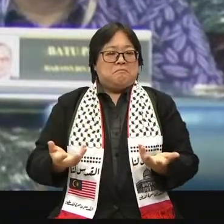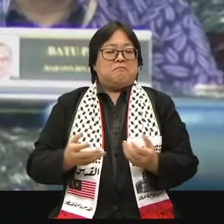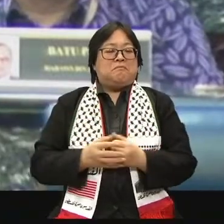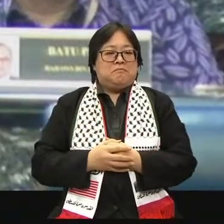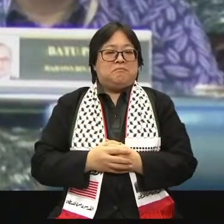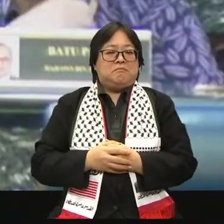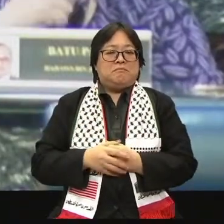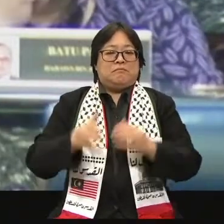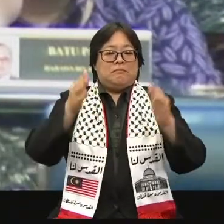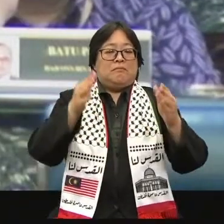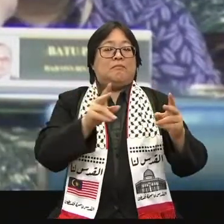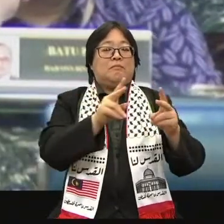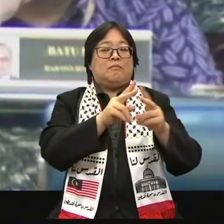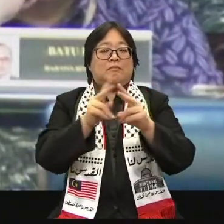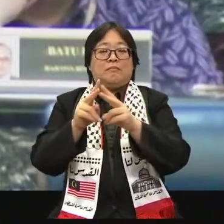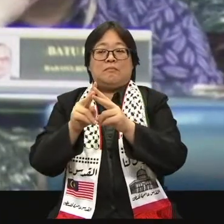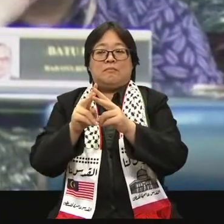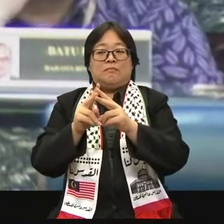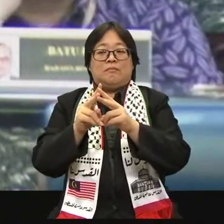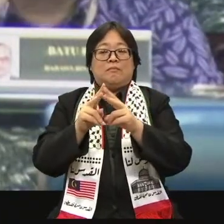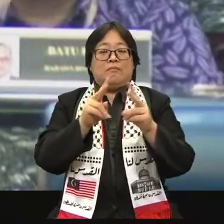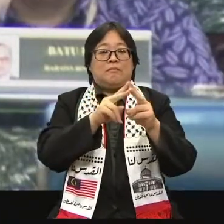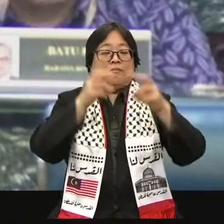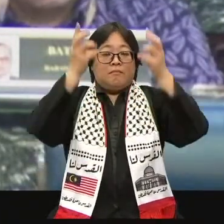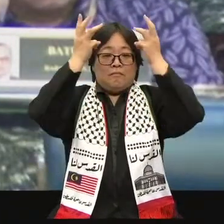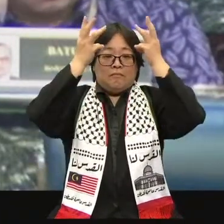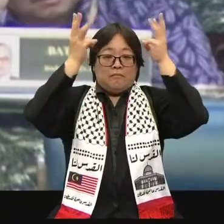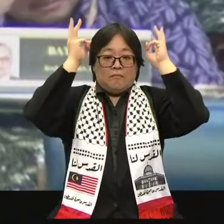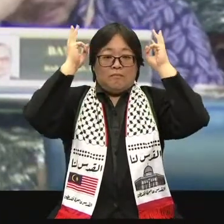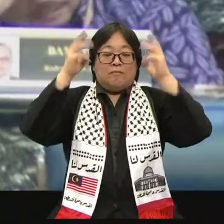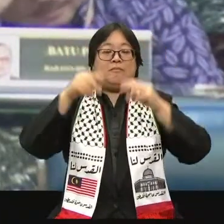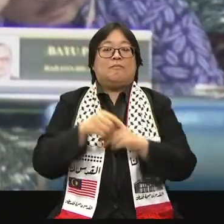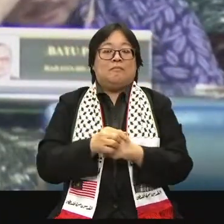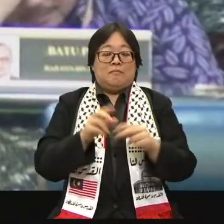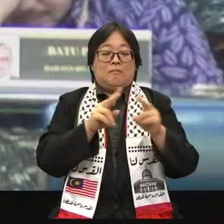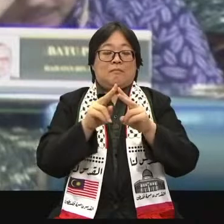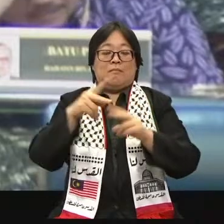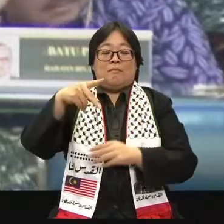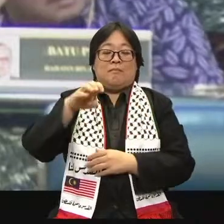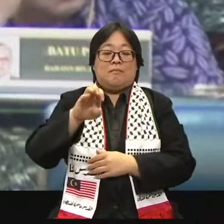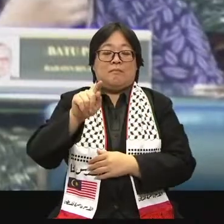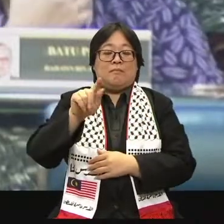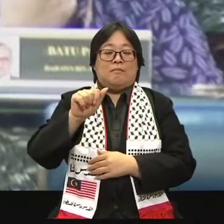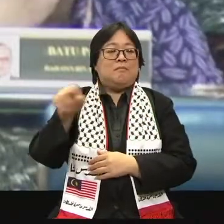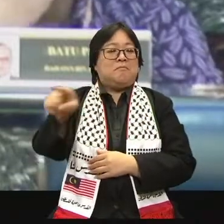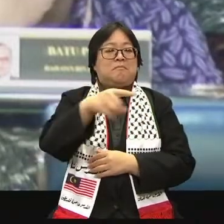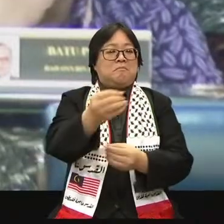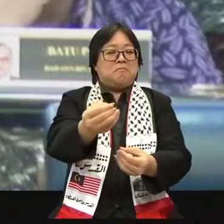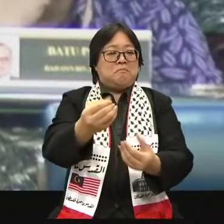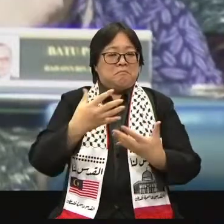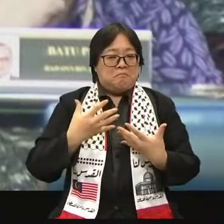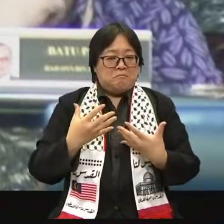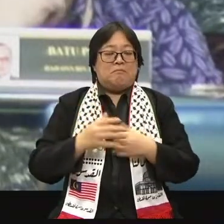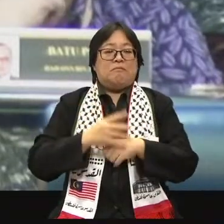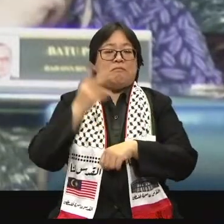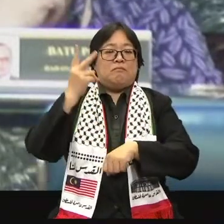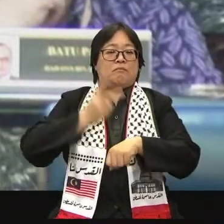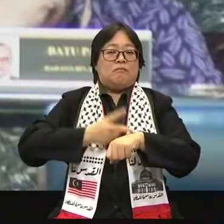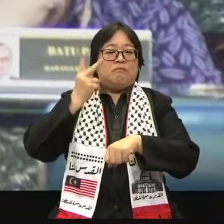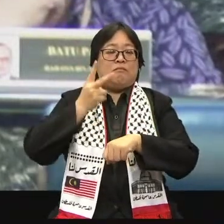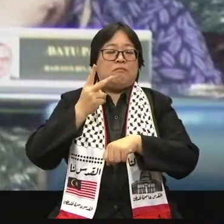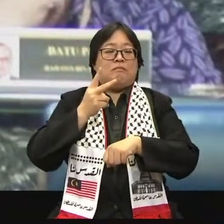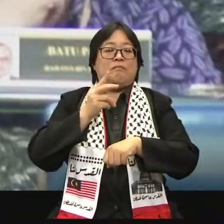daripada-orang k dari k kita mengatakan bahawa dua kali